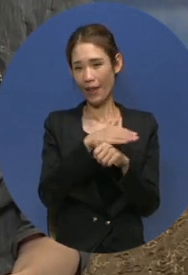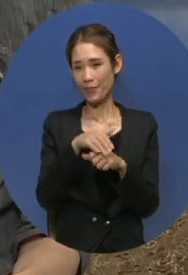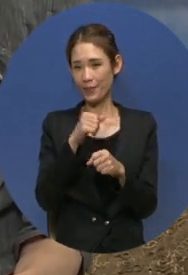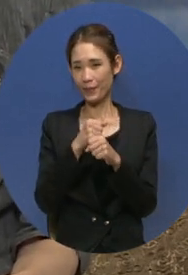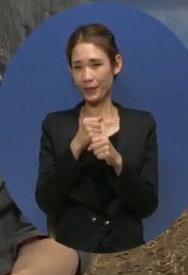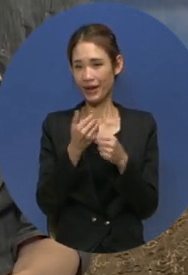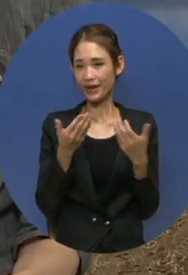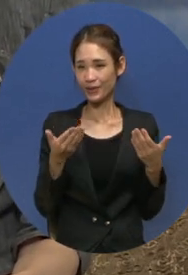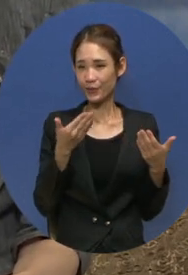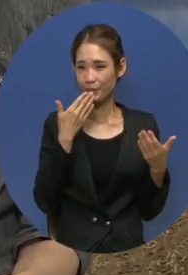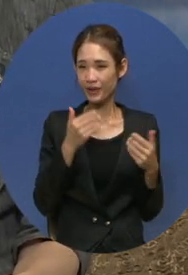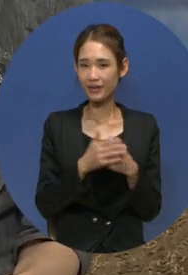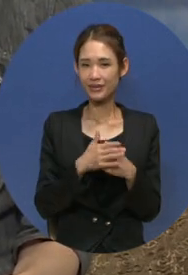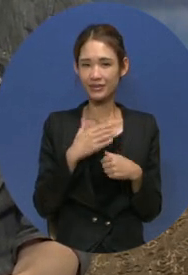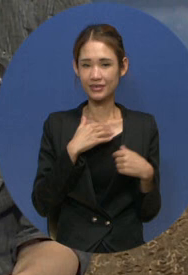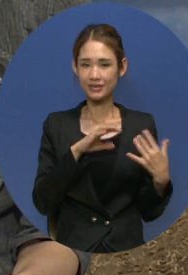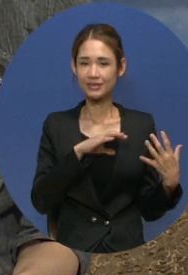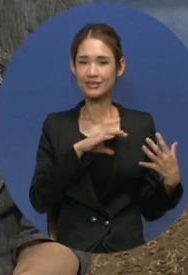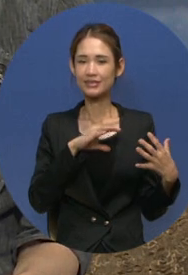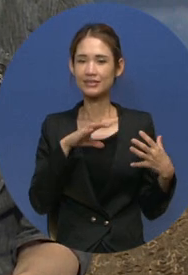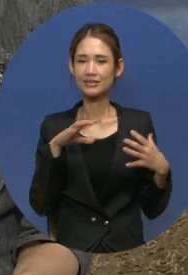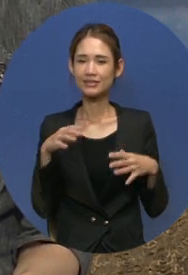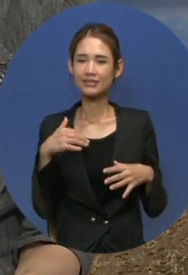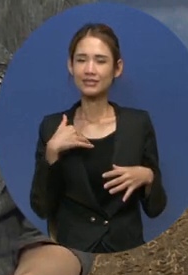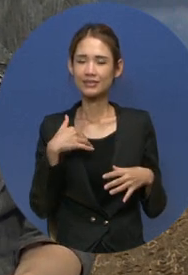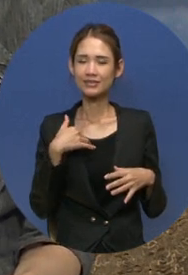만들어줄 수 있지 않을까요? 예, 꿈이 글로벌합니다.